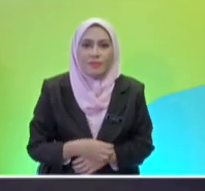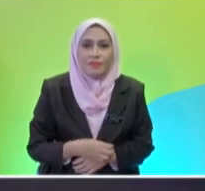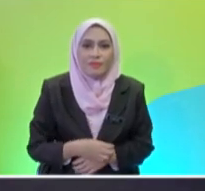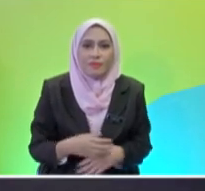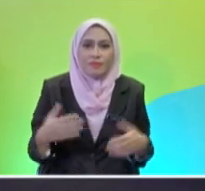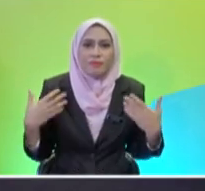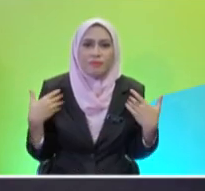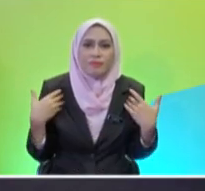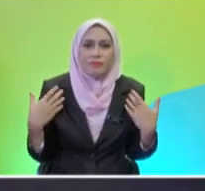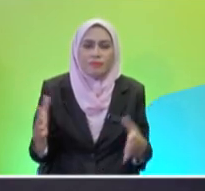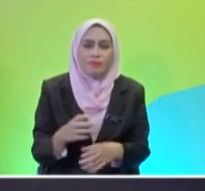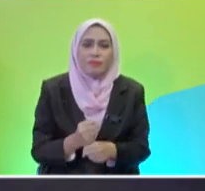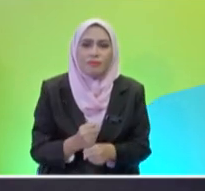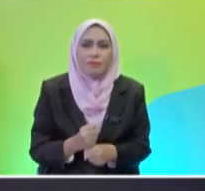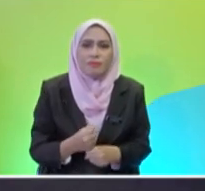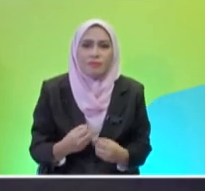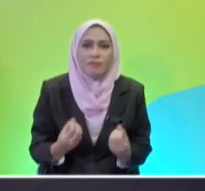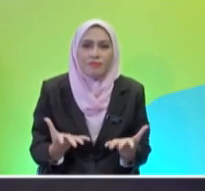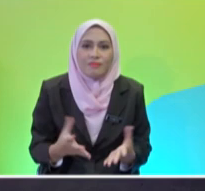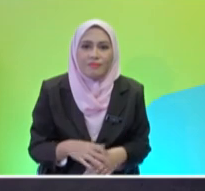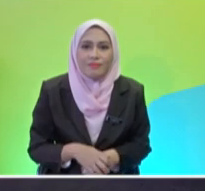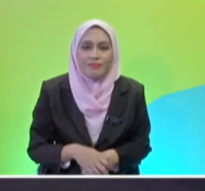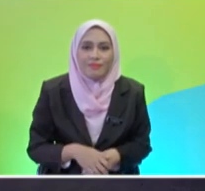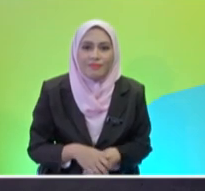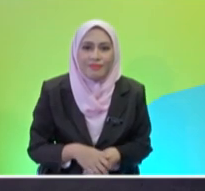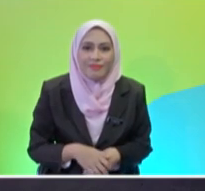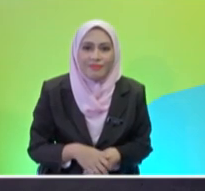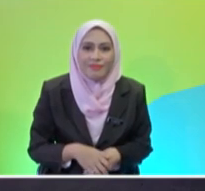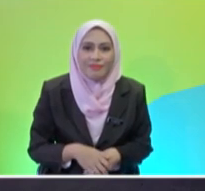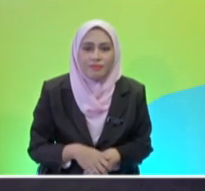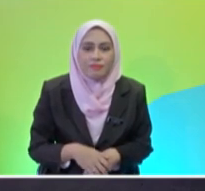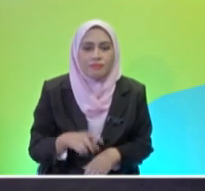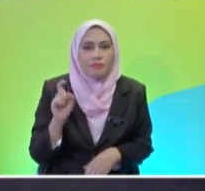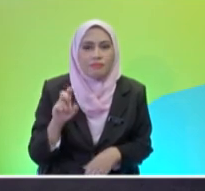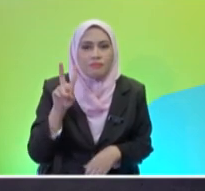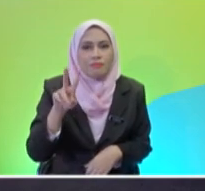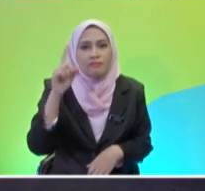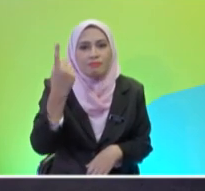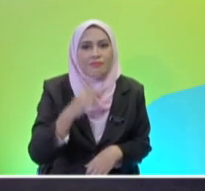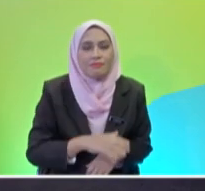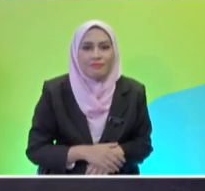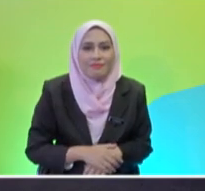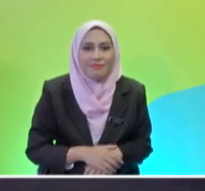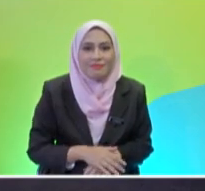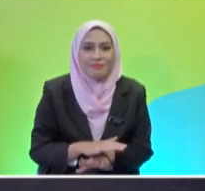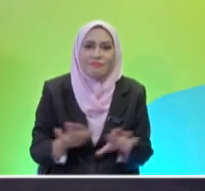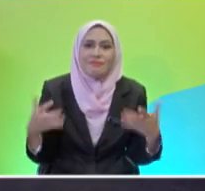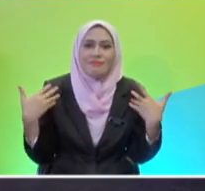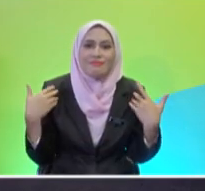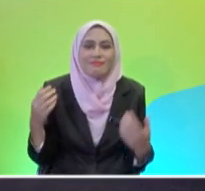pepatung tu? Alah, Ria malulah. Segan nak cakap. Mesti dua je. Tak. Tak dapat langsung. Tak dapat